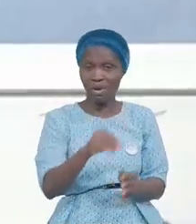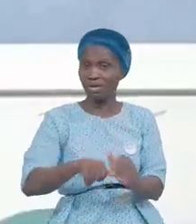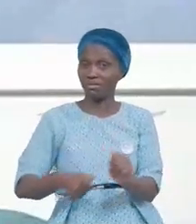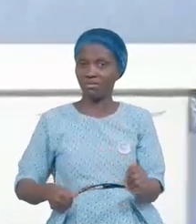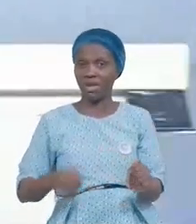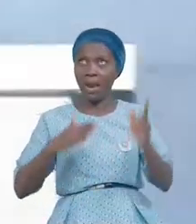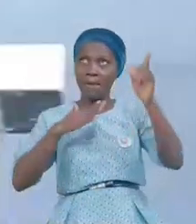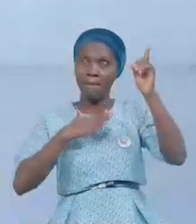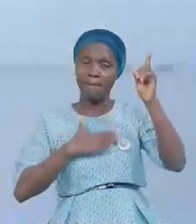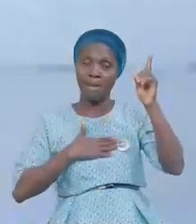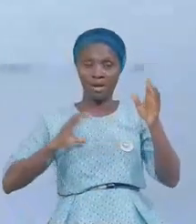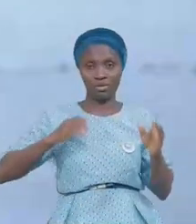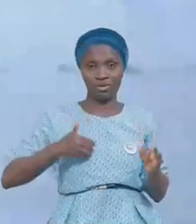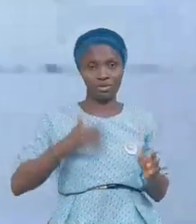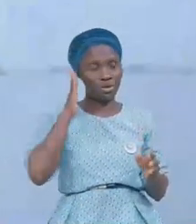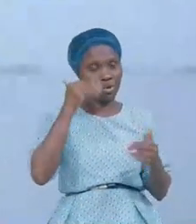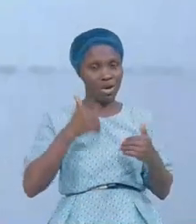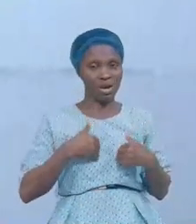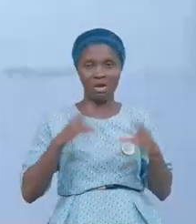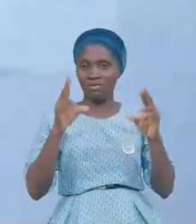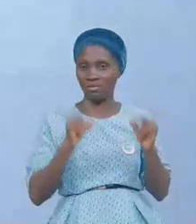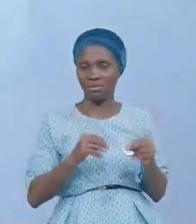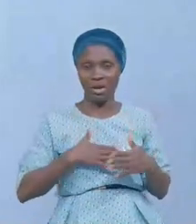ne prend pas plaisir en lui.